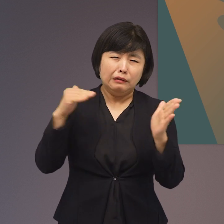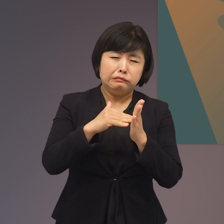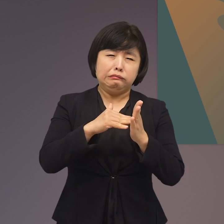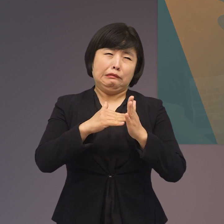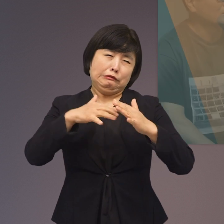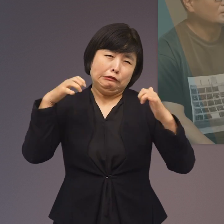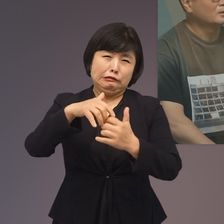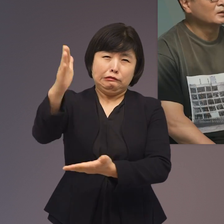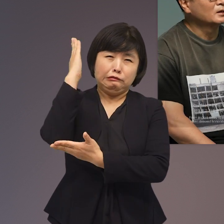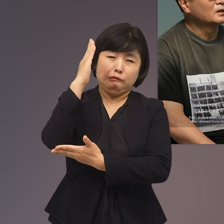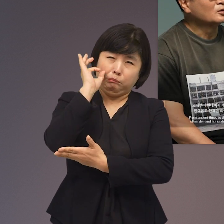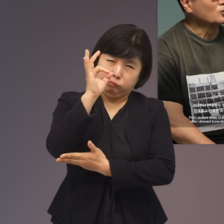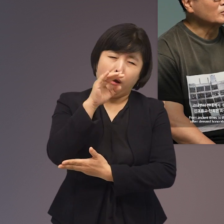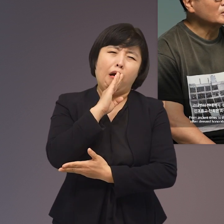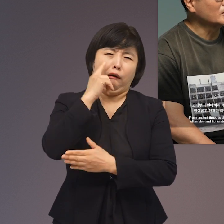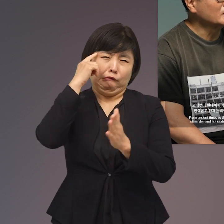운명.